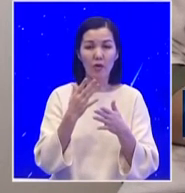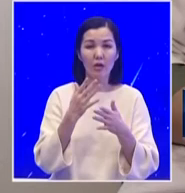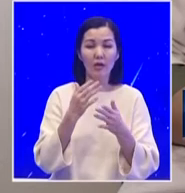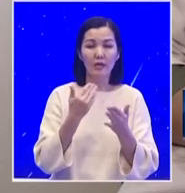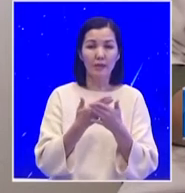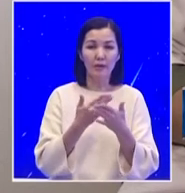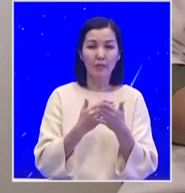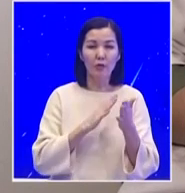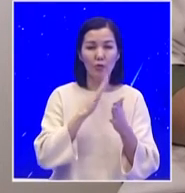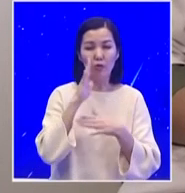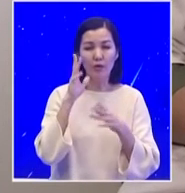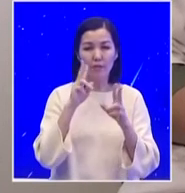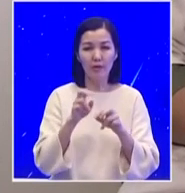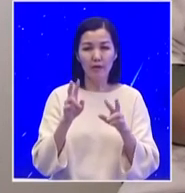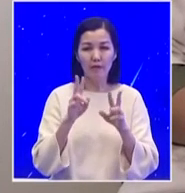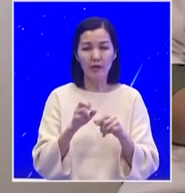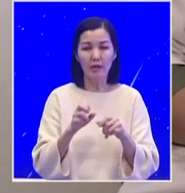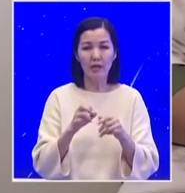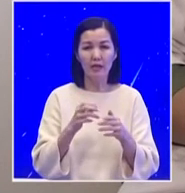проверяется натощак. В современном мире из-за